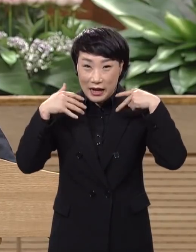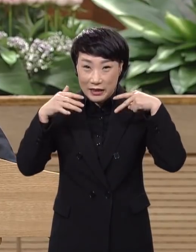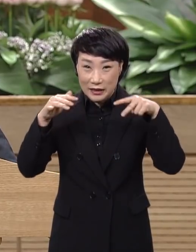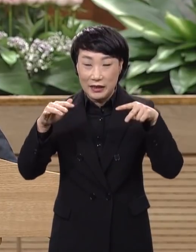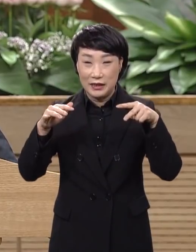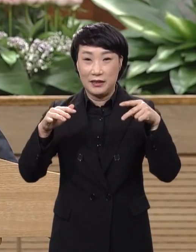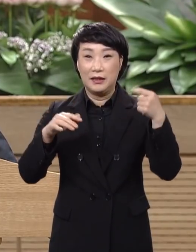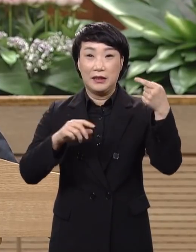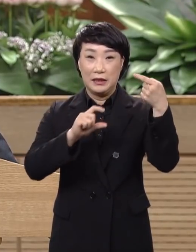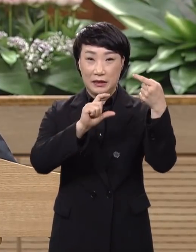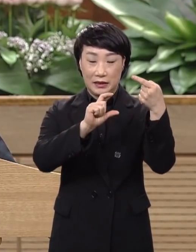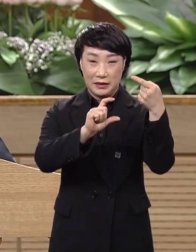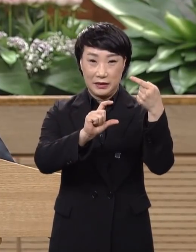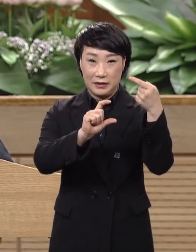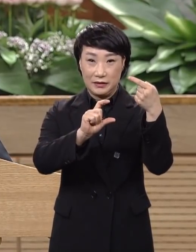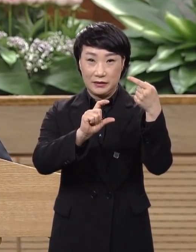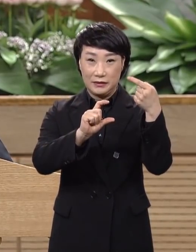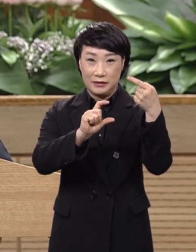다니엘서 1장